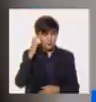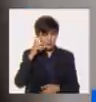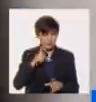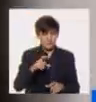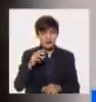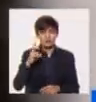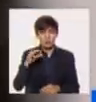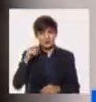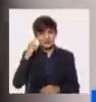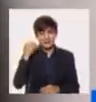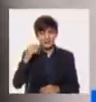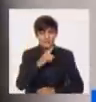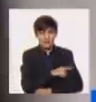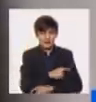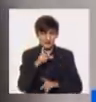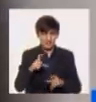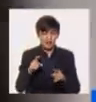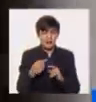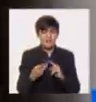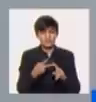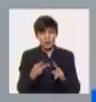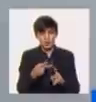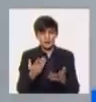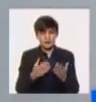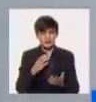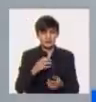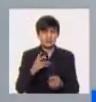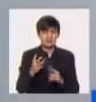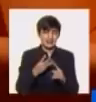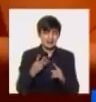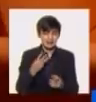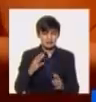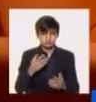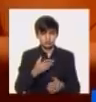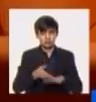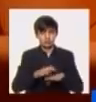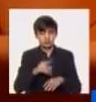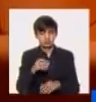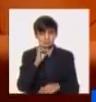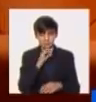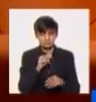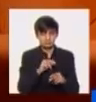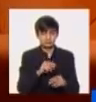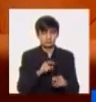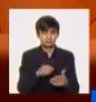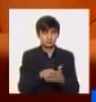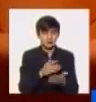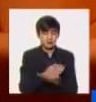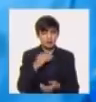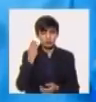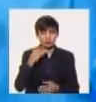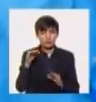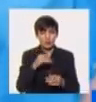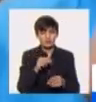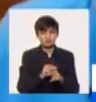Қытай дәрігерлері бұл дәруменді аурудың екінші және үшінші кезеңінде қолданады, дейді ол. Біз жаңа эфирден көрсеткен сюжетте түрік дәрігерлері